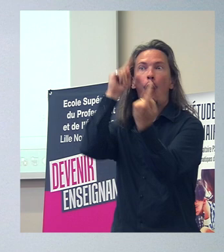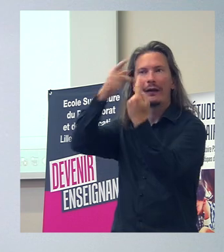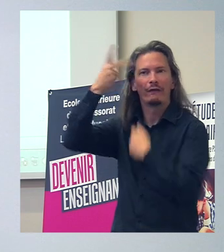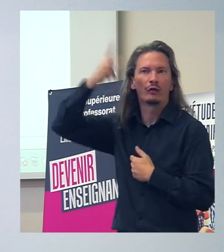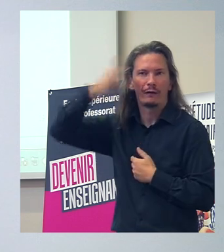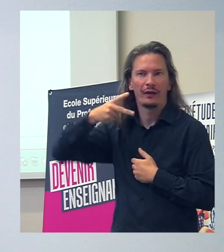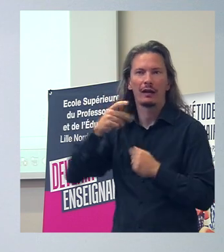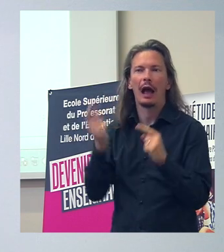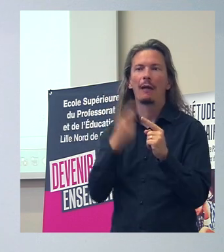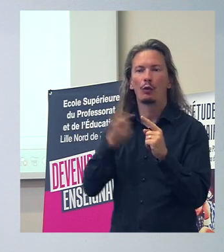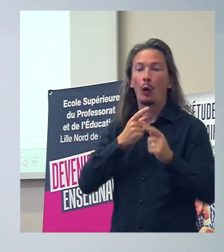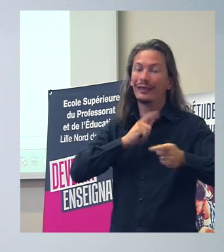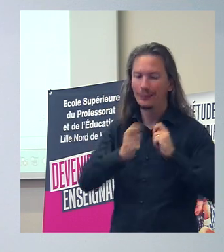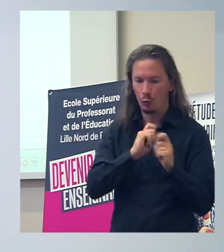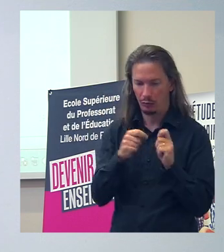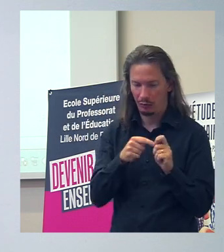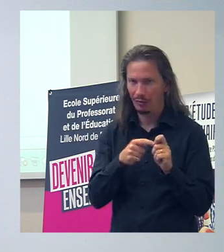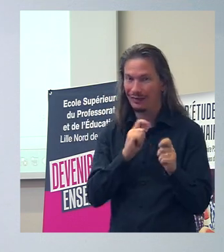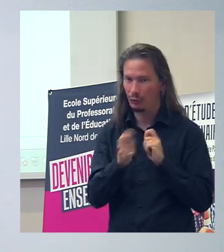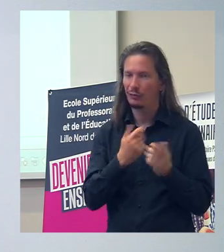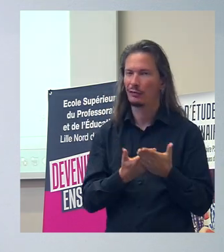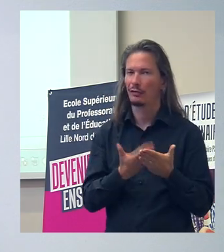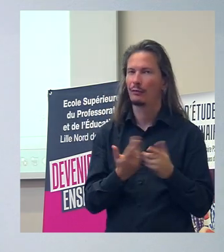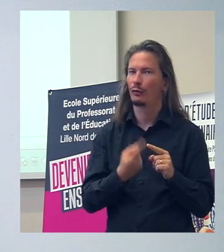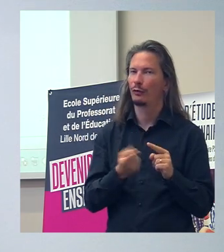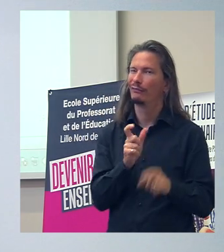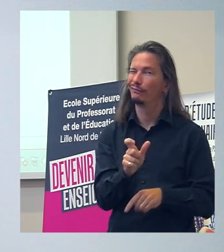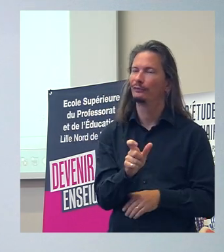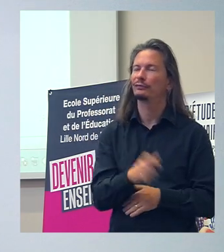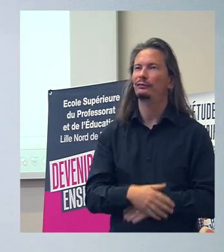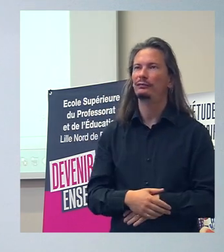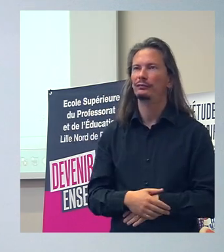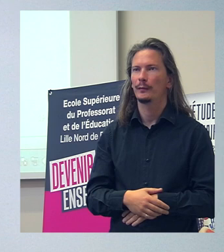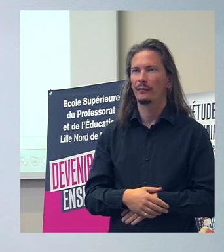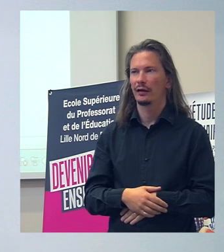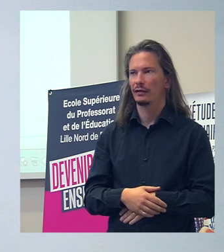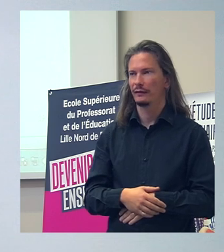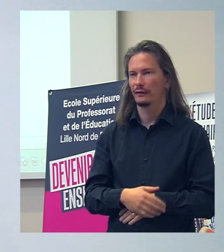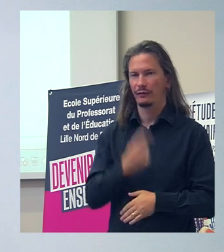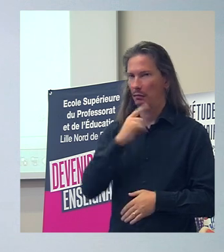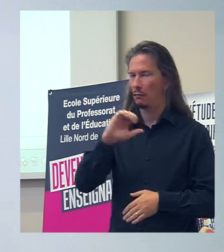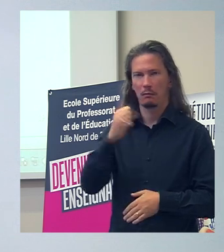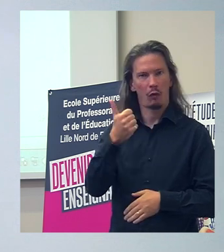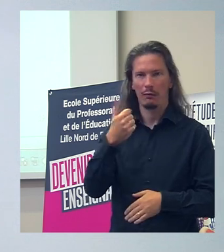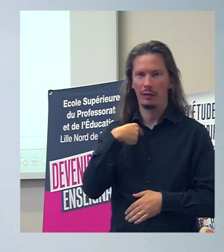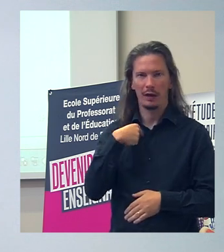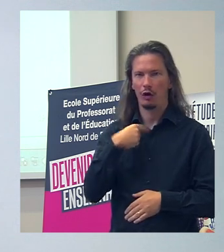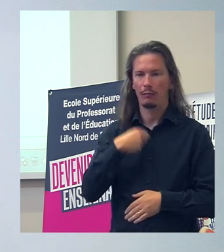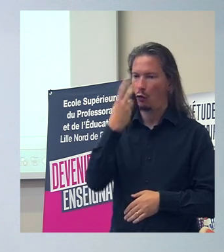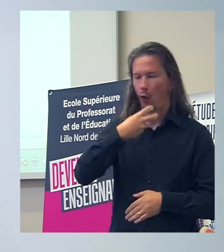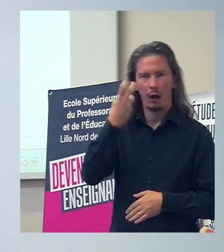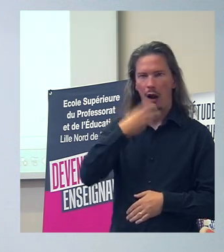mot important, c'est discuter. C'est donc avant tout un dispositif de didactique de